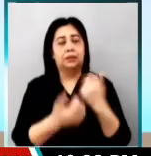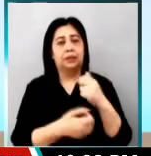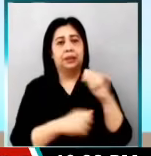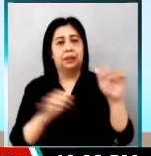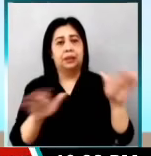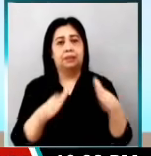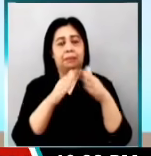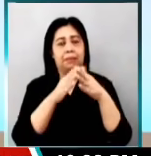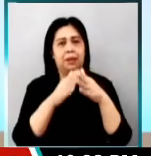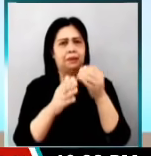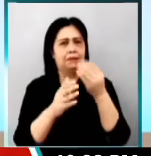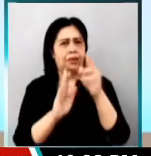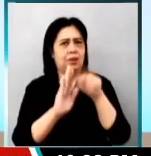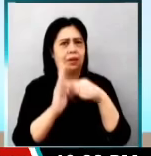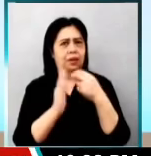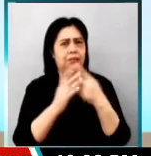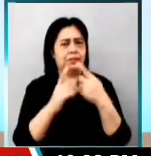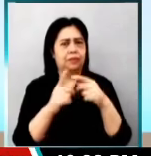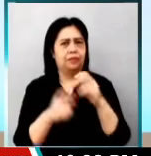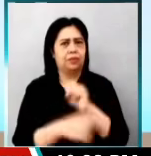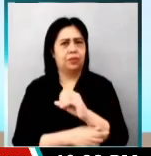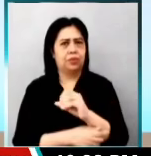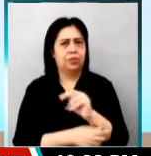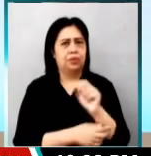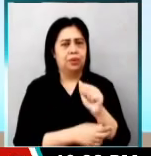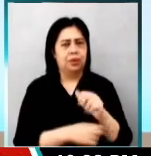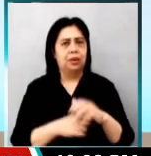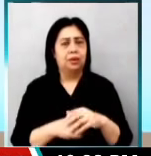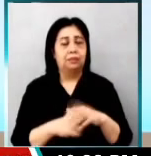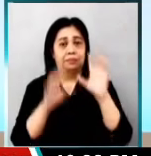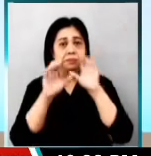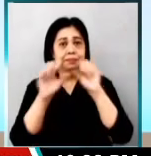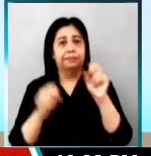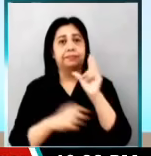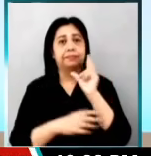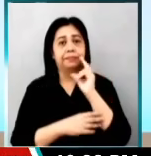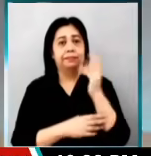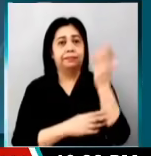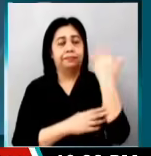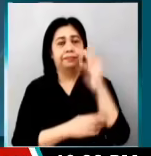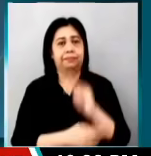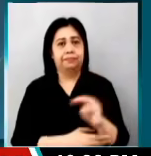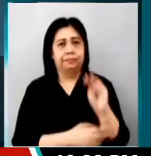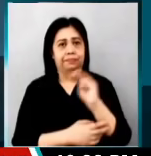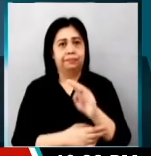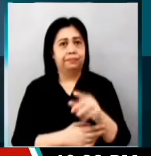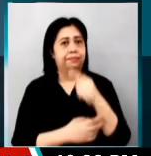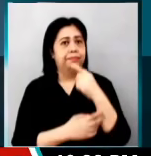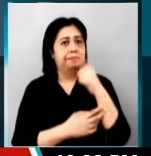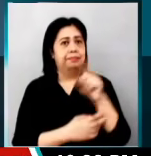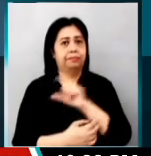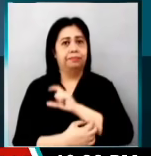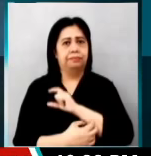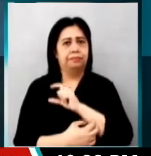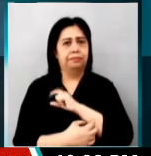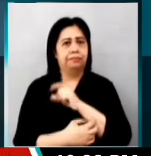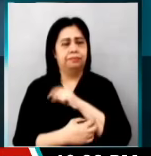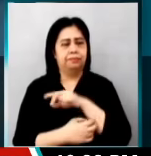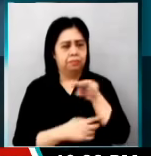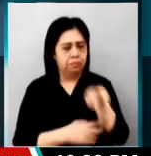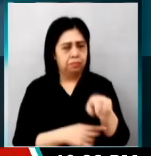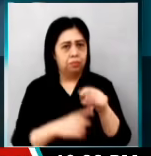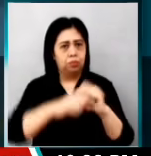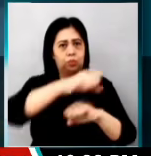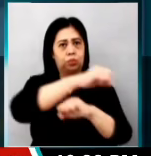lang bago ang State of the Nation address ni Pangulong Duterte noong Lunes. Sabi ng mga pulis, nabutan nila sa tulay sina